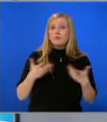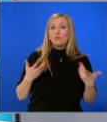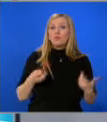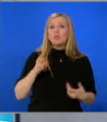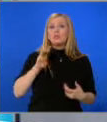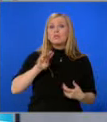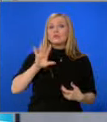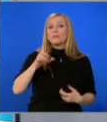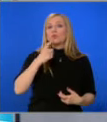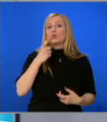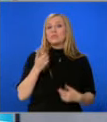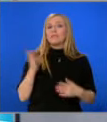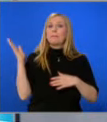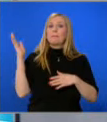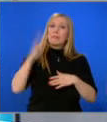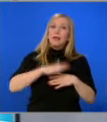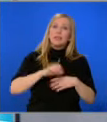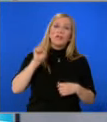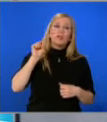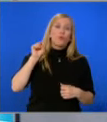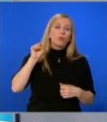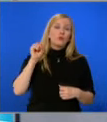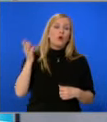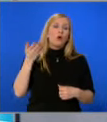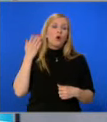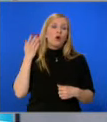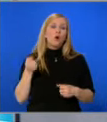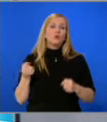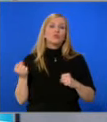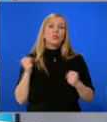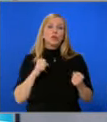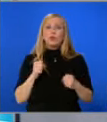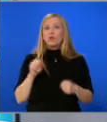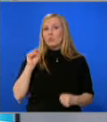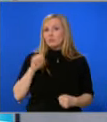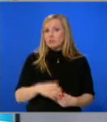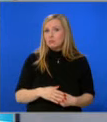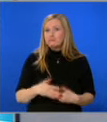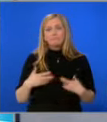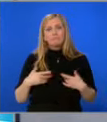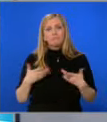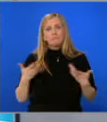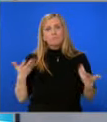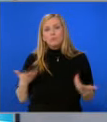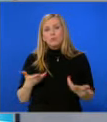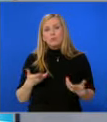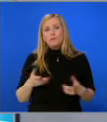35 години след падането на комунизма, още рутат комунизма, това е